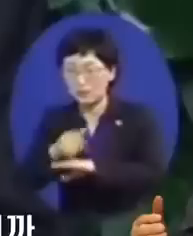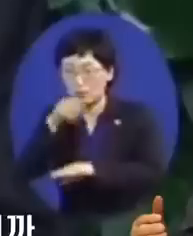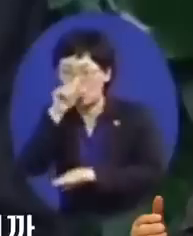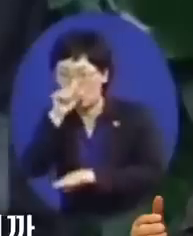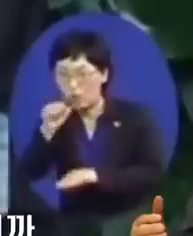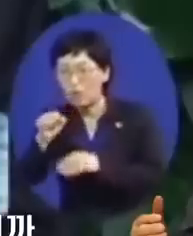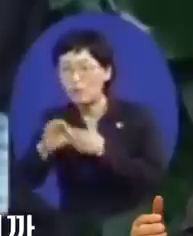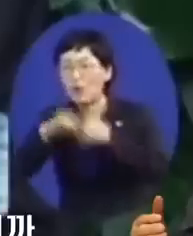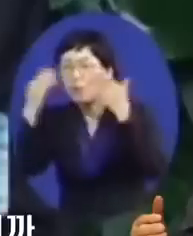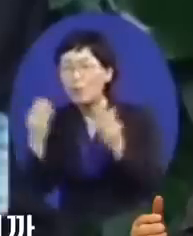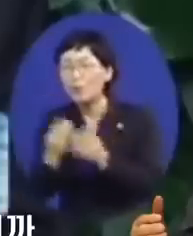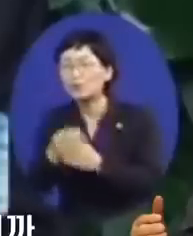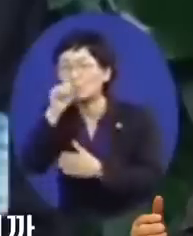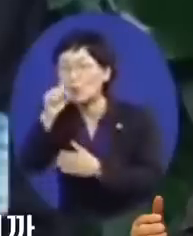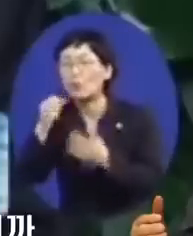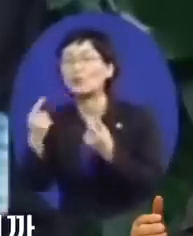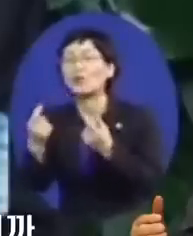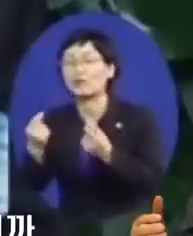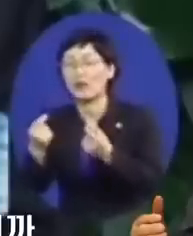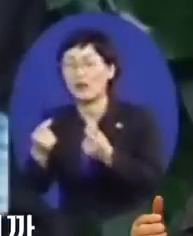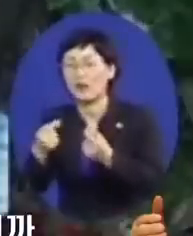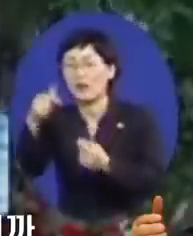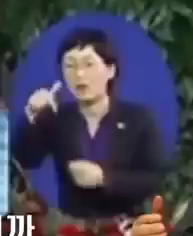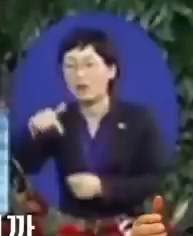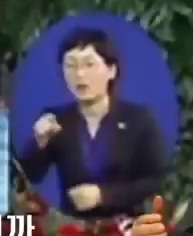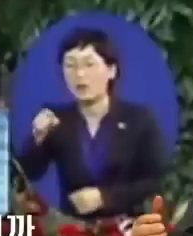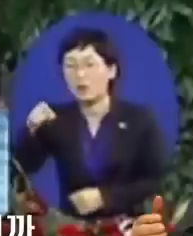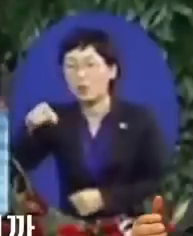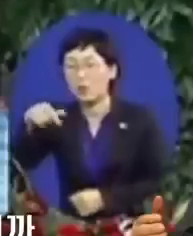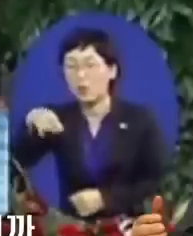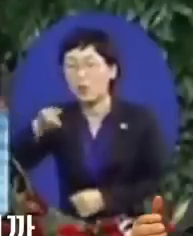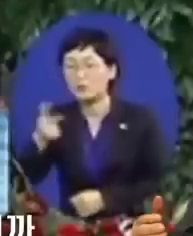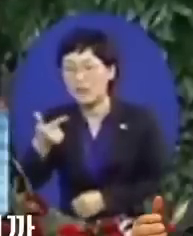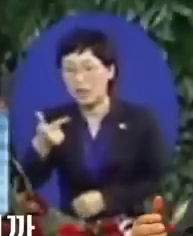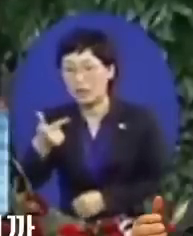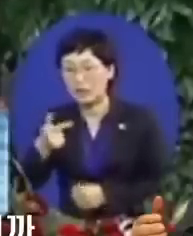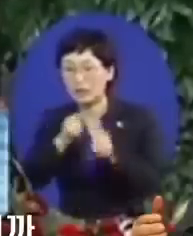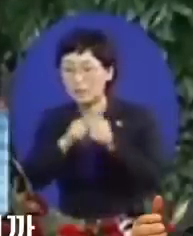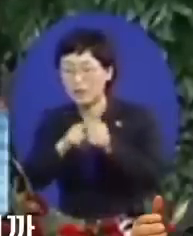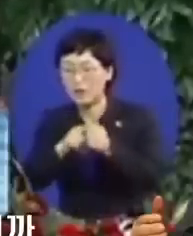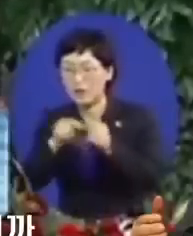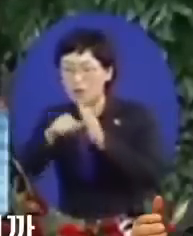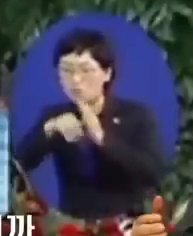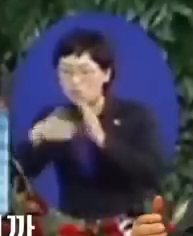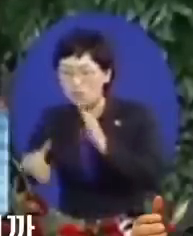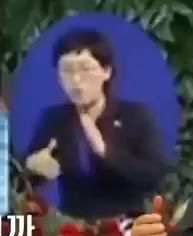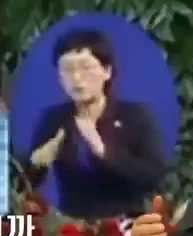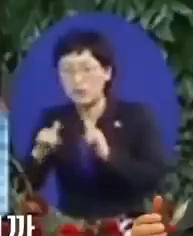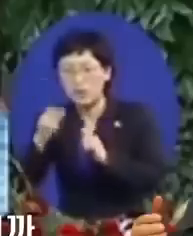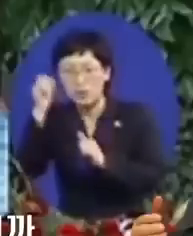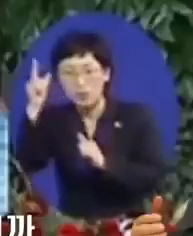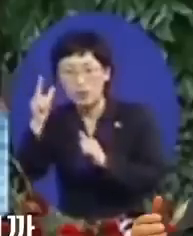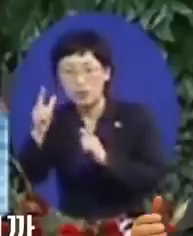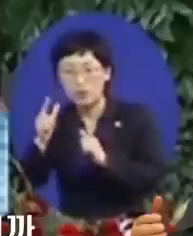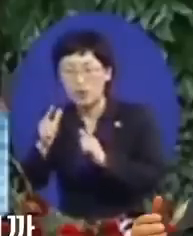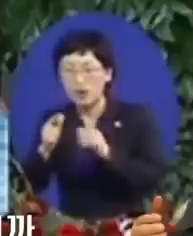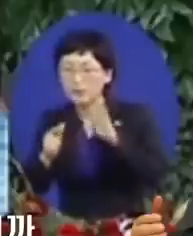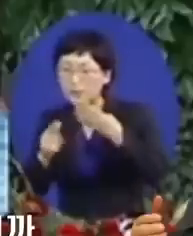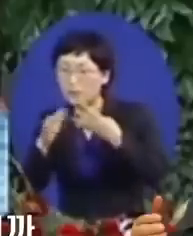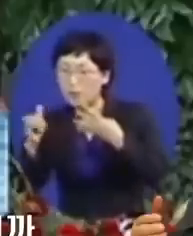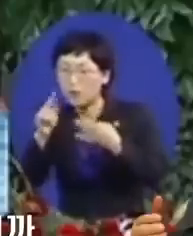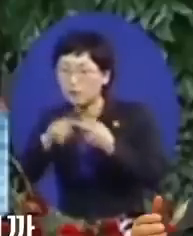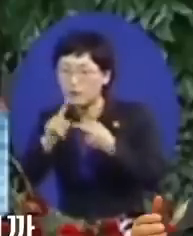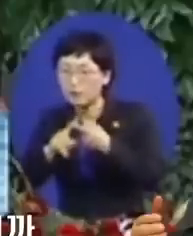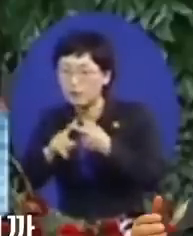말이 있습니다. 오스왈드 센서스는 위대한 업적을 이룬 400명을 대상으로 그들이 업적을 이룬 연령을 분석해